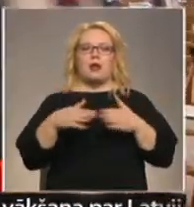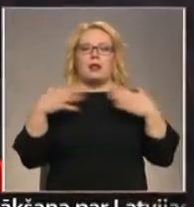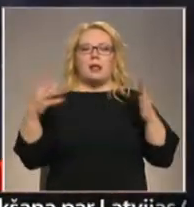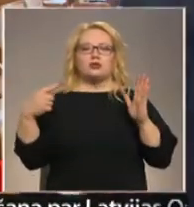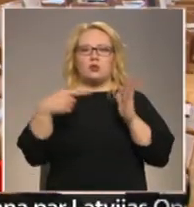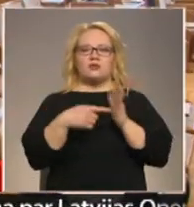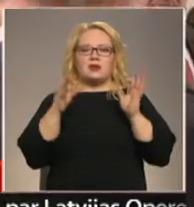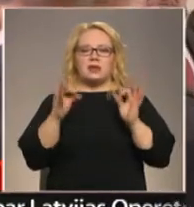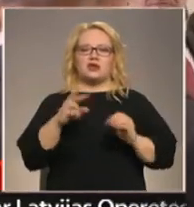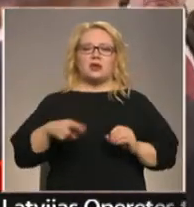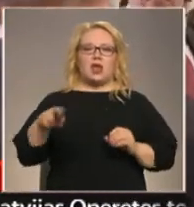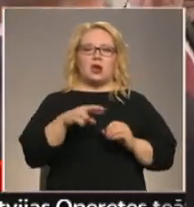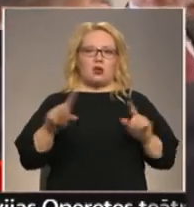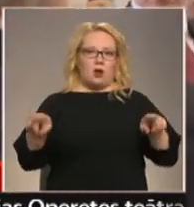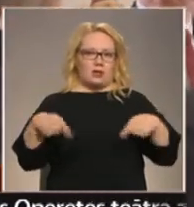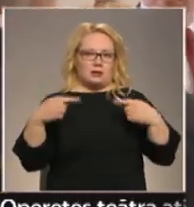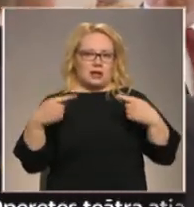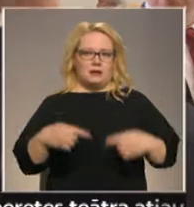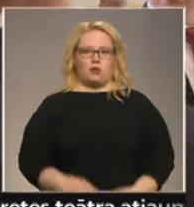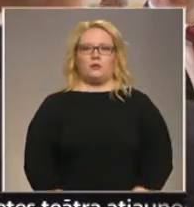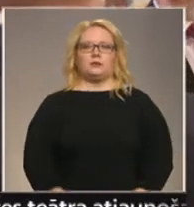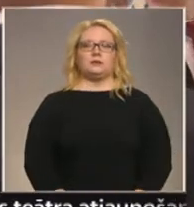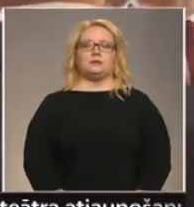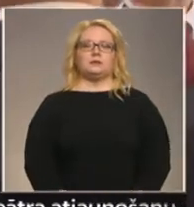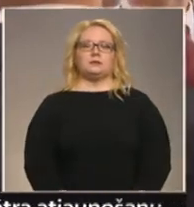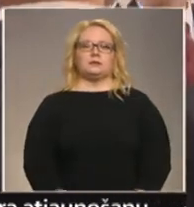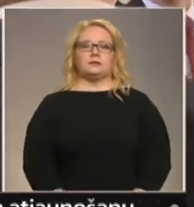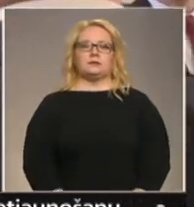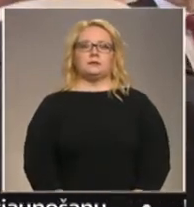likts uz reģionu attīstību. Dace Stirāne, Krišjāns Leitis, Latvijas televīzija.